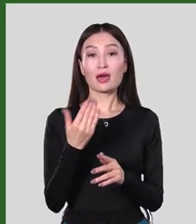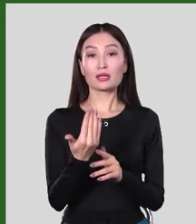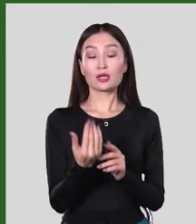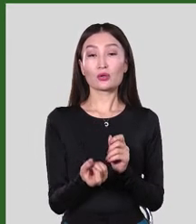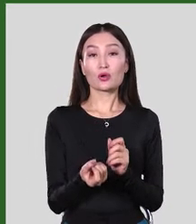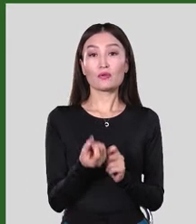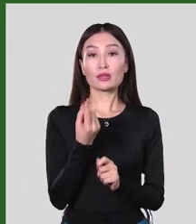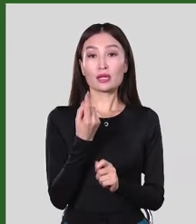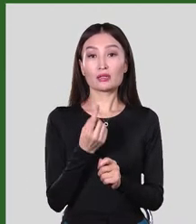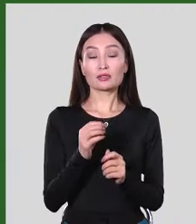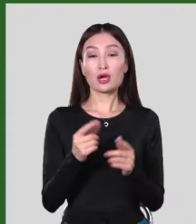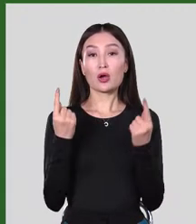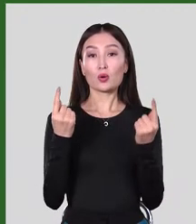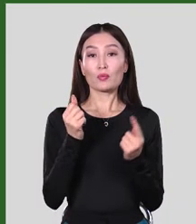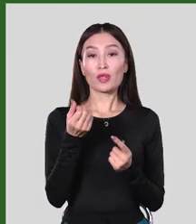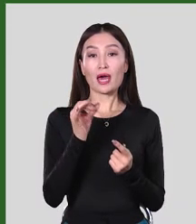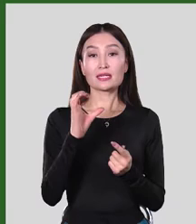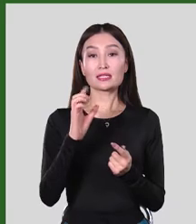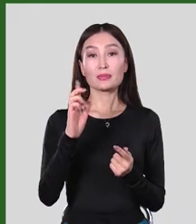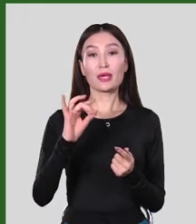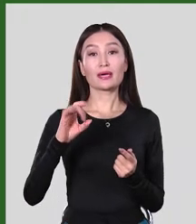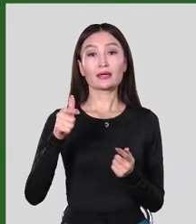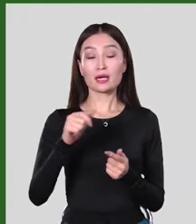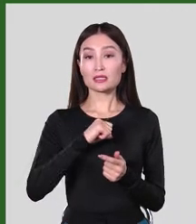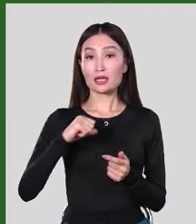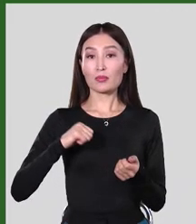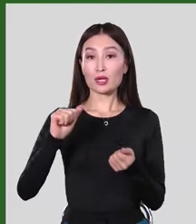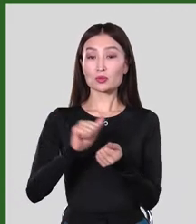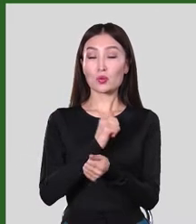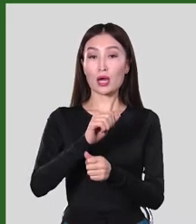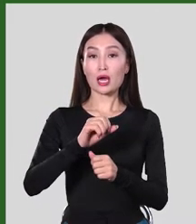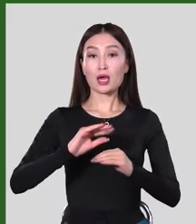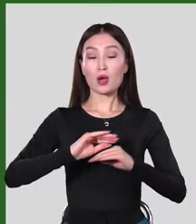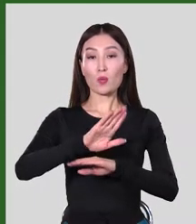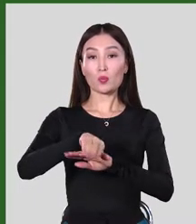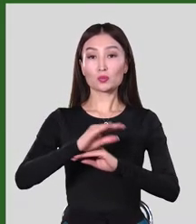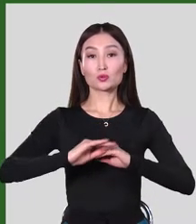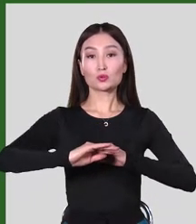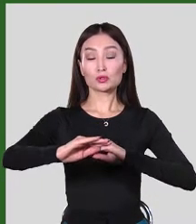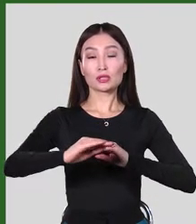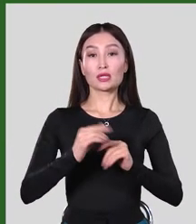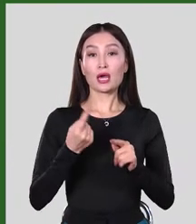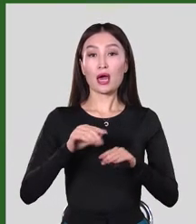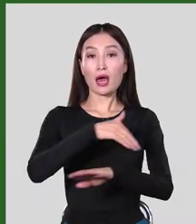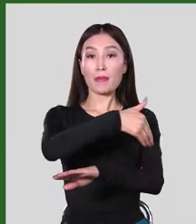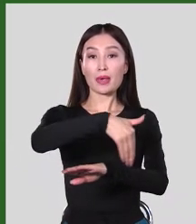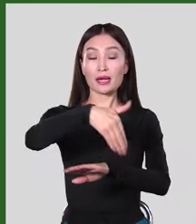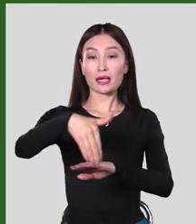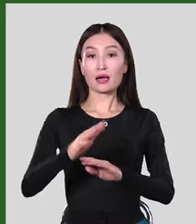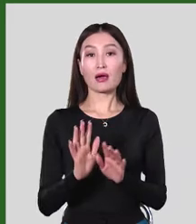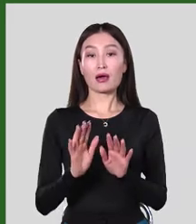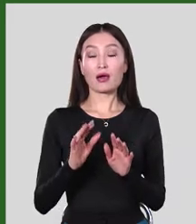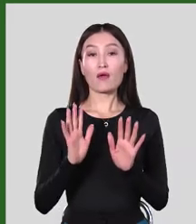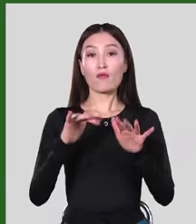откалываются огромные айсберги. Самая сухая пустыня планеты, о берега которой разбиваются